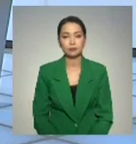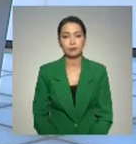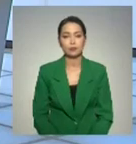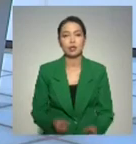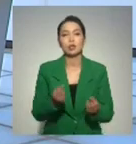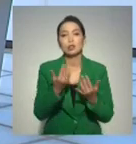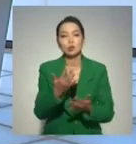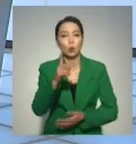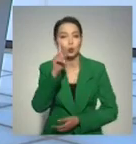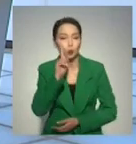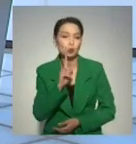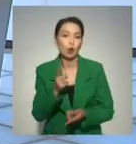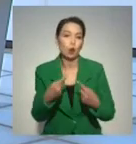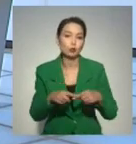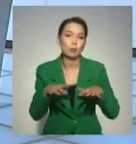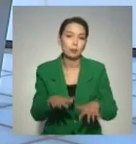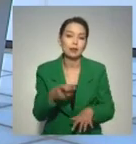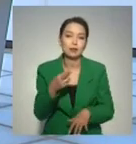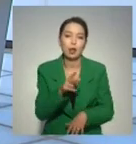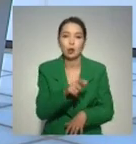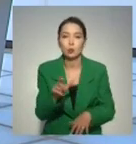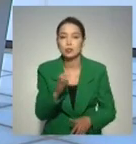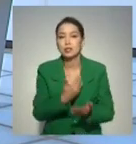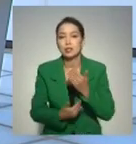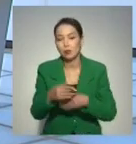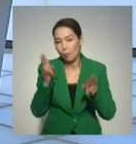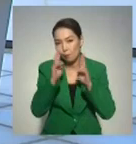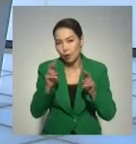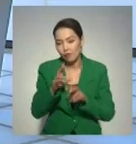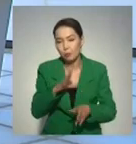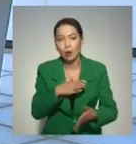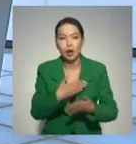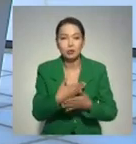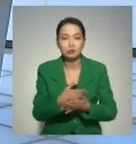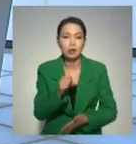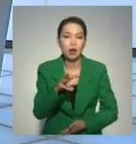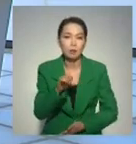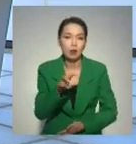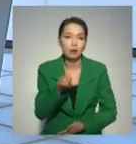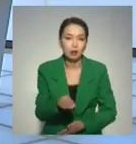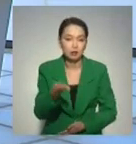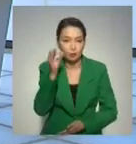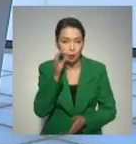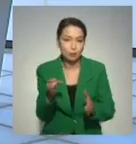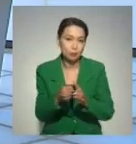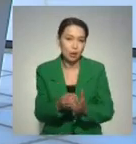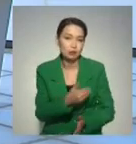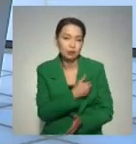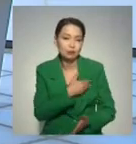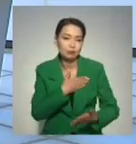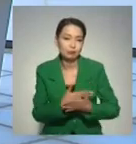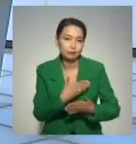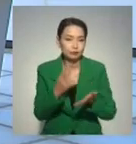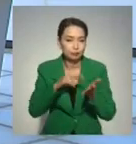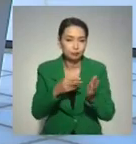Насколько доступны общественные места для людей с инвалидностью, проверили активисты Аманат. Напомню, партийцы инициировали и активно воплощают в